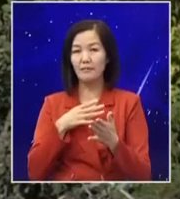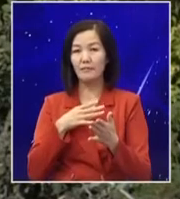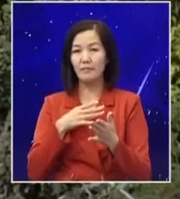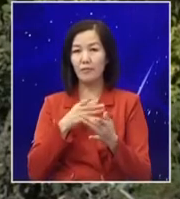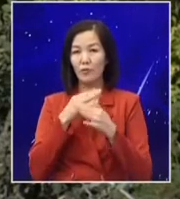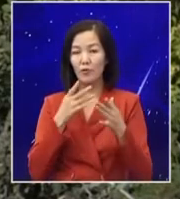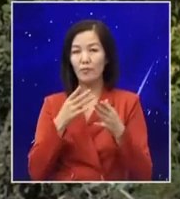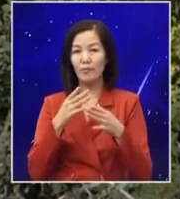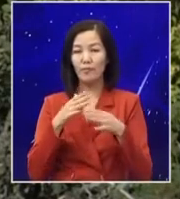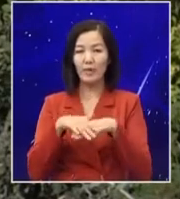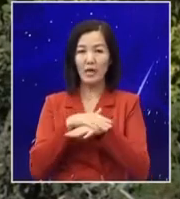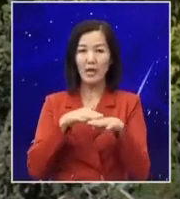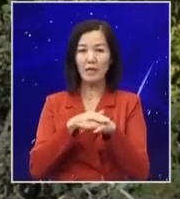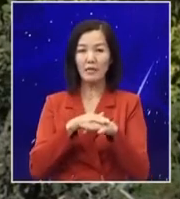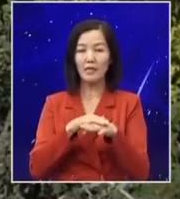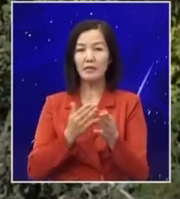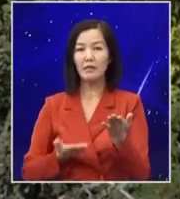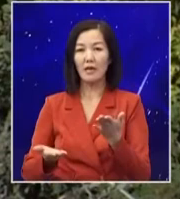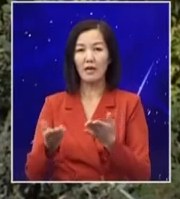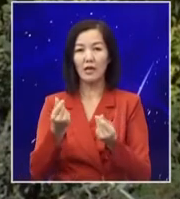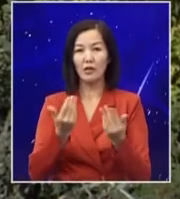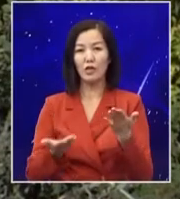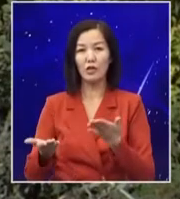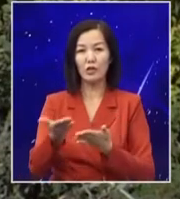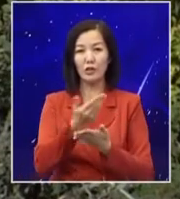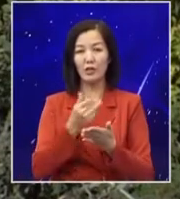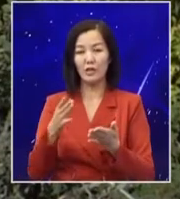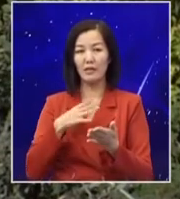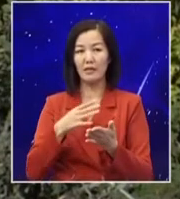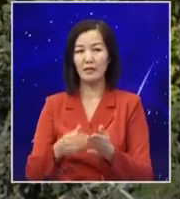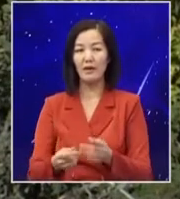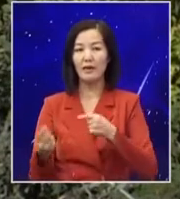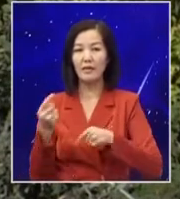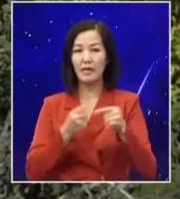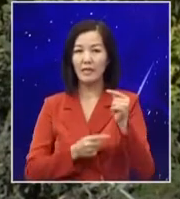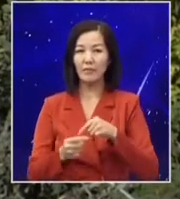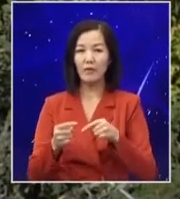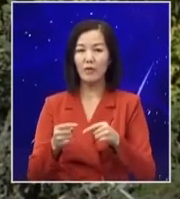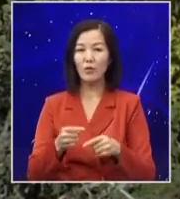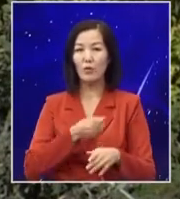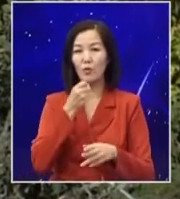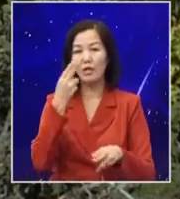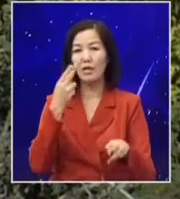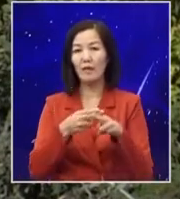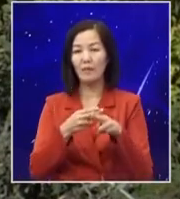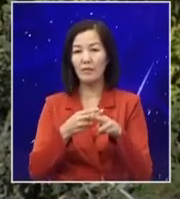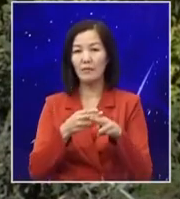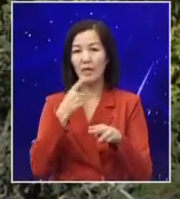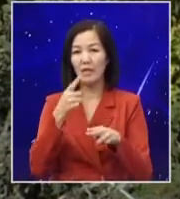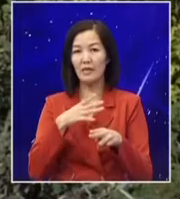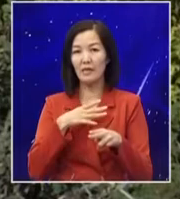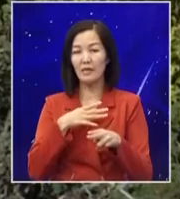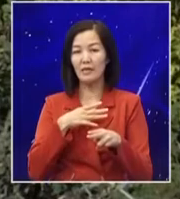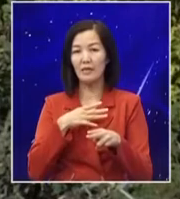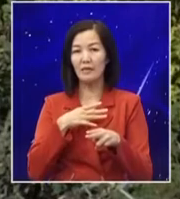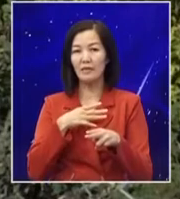көп мөлшерін жәнегі осы қаламызда жәнегі кәсіпкер бір үлкен әпкеміз атымды айтпай қой деді, ешқай жерде